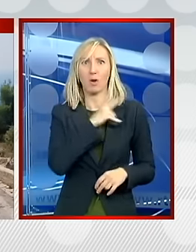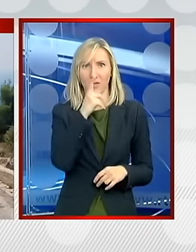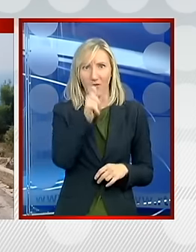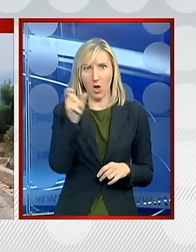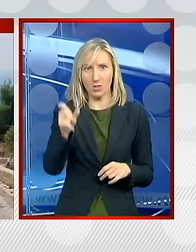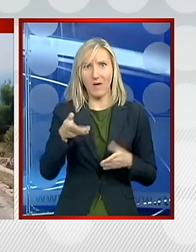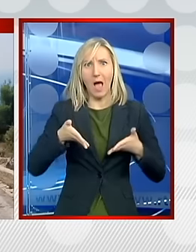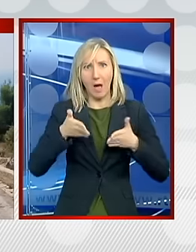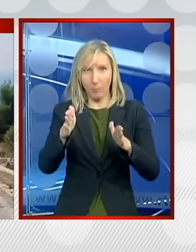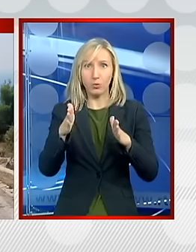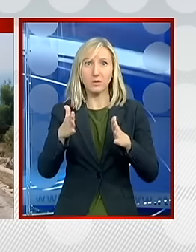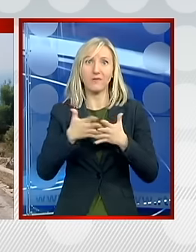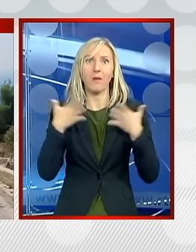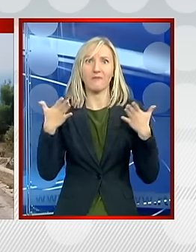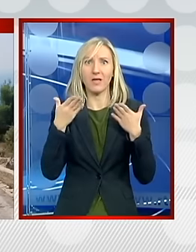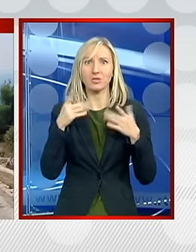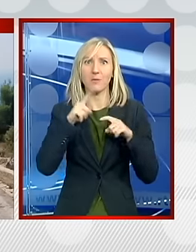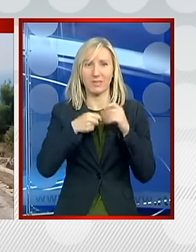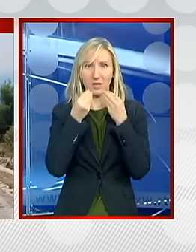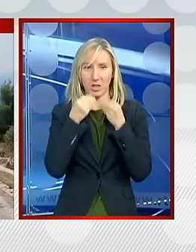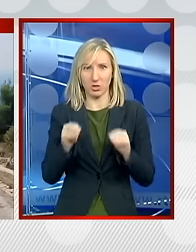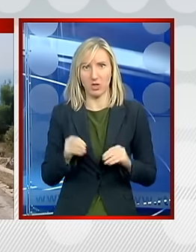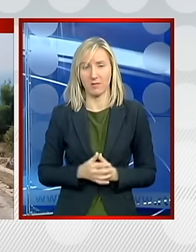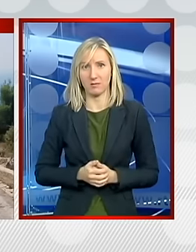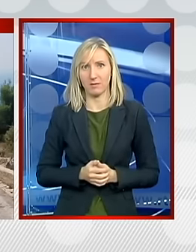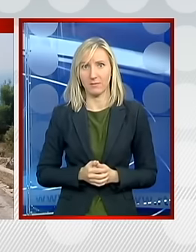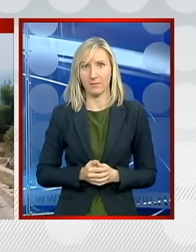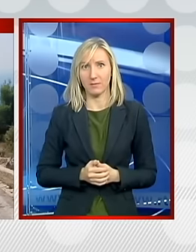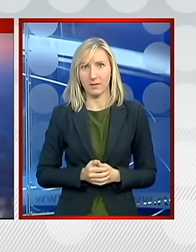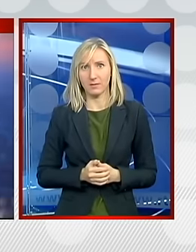putevima je pričinjena veća materijalna šteta.